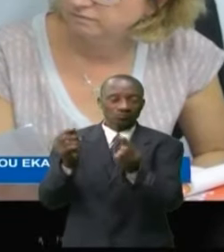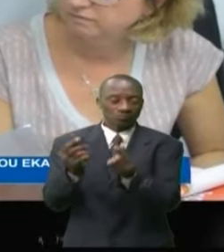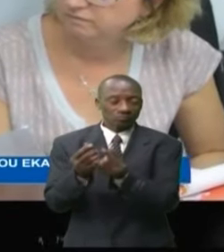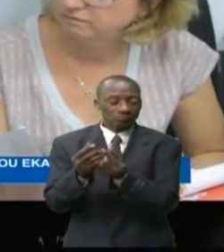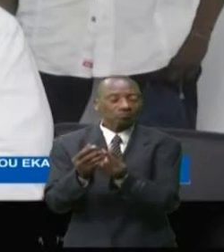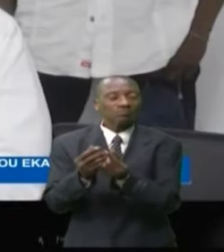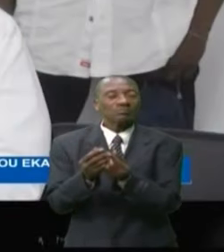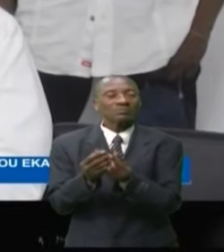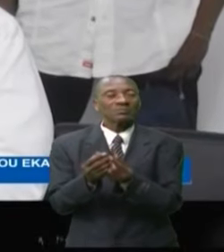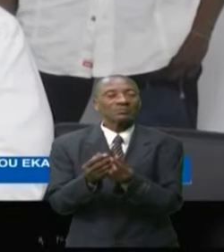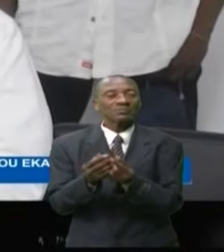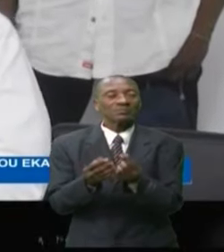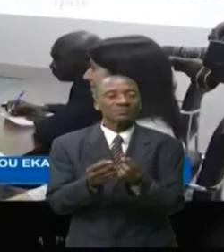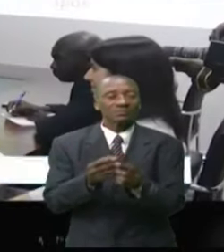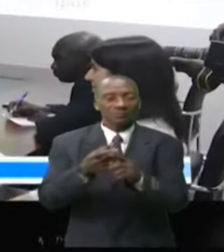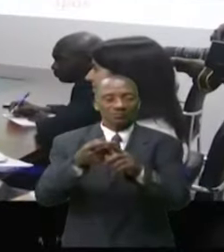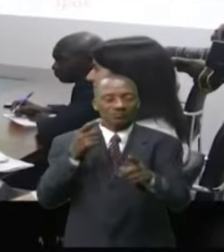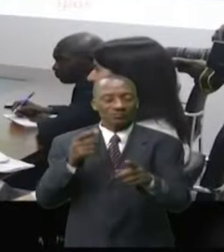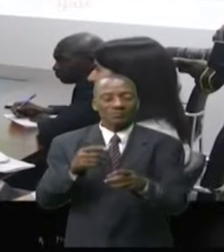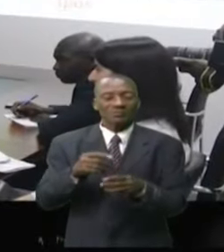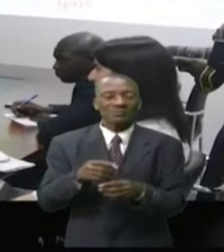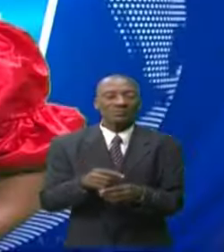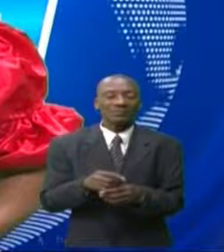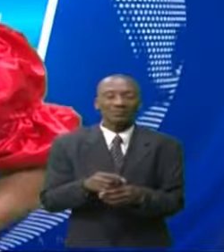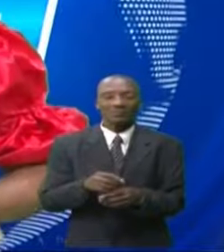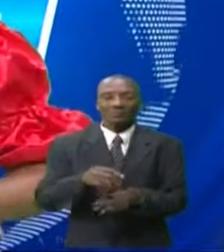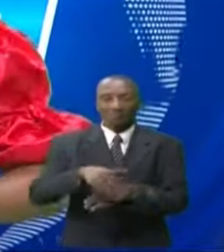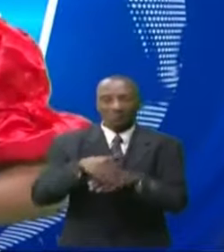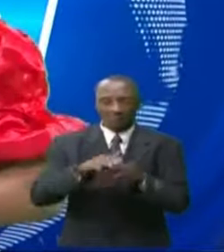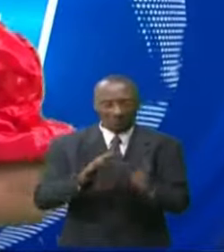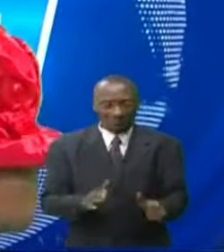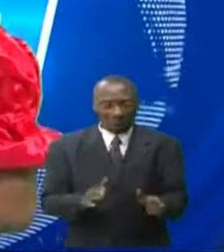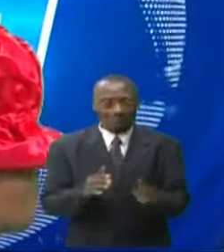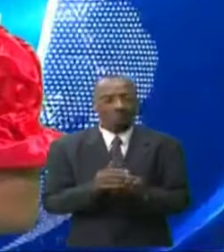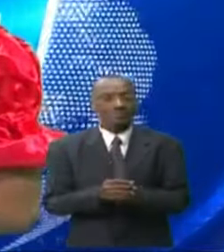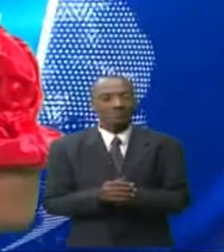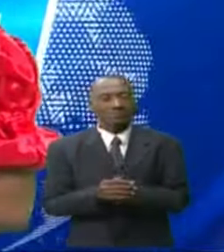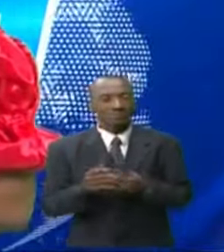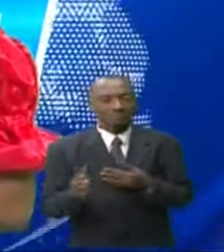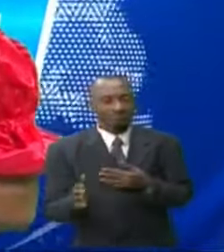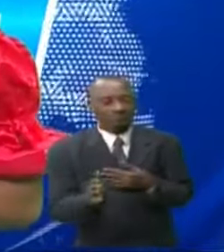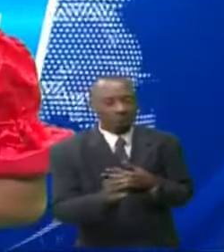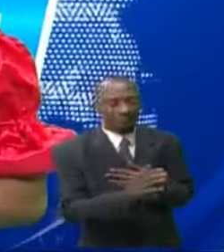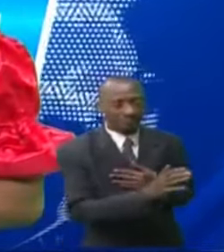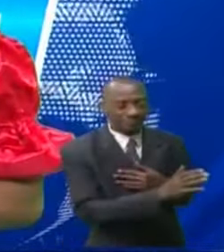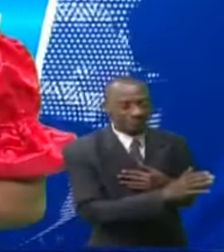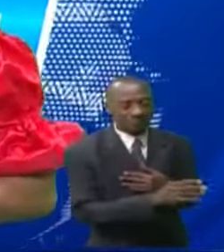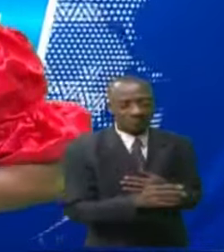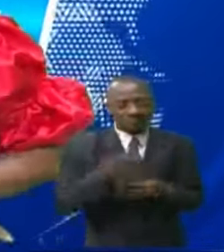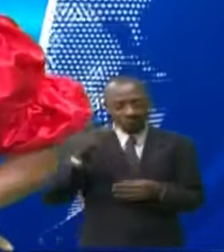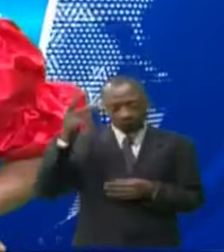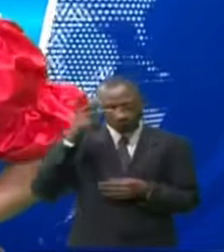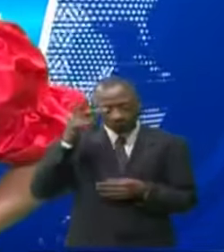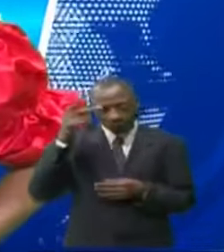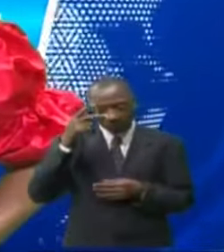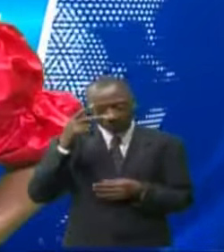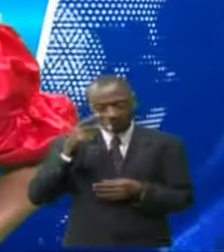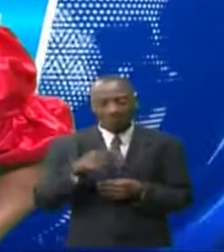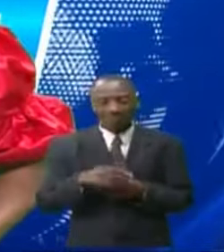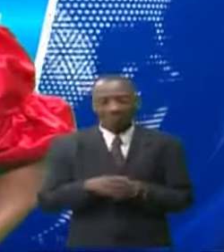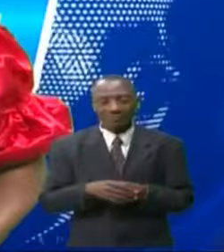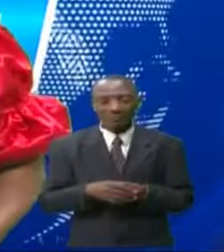disposition peuvent leur être utiles et en politique l'action commune pour la République se